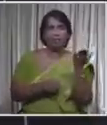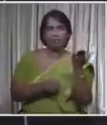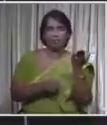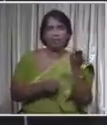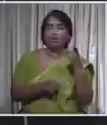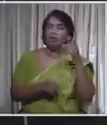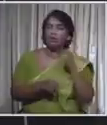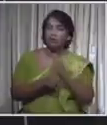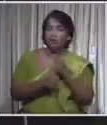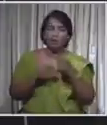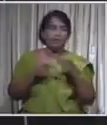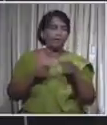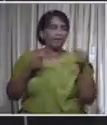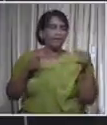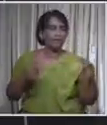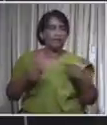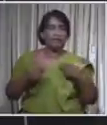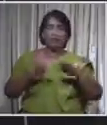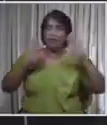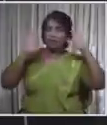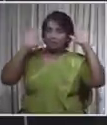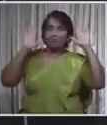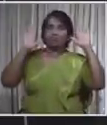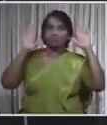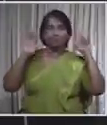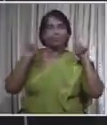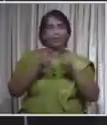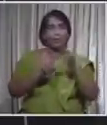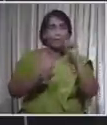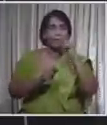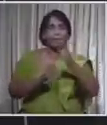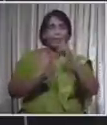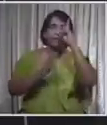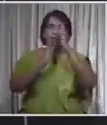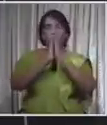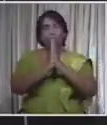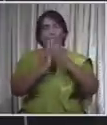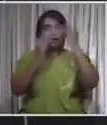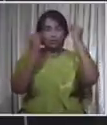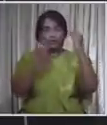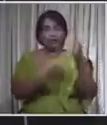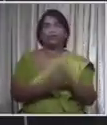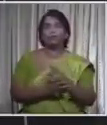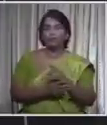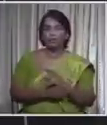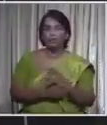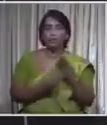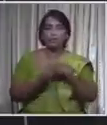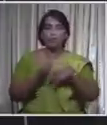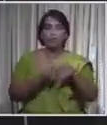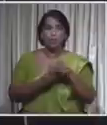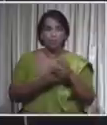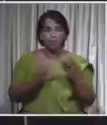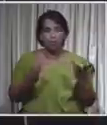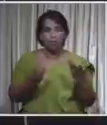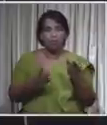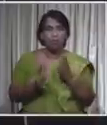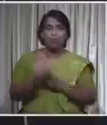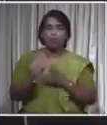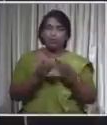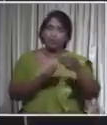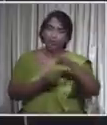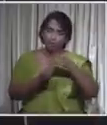මේ ආණ්ඩුවට විරුද්ධව අත් දෙක උස්සලා මිනිස්සු කොච්චර සාප කරනවද අපිට පෝරේ නැහැ. යූරියා ටිකක්